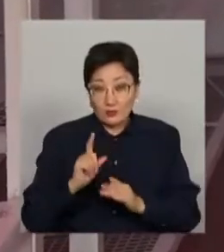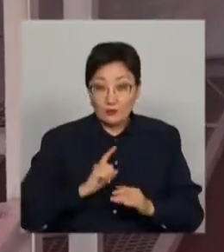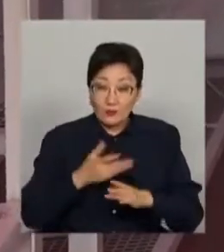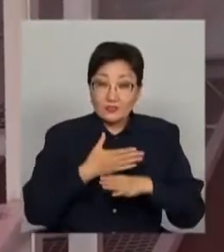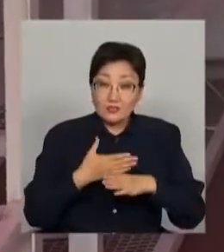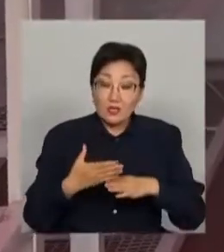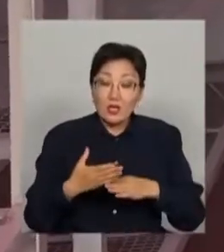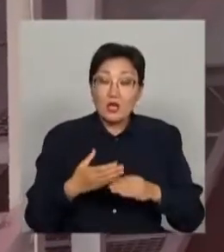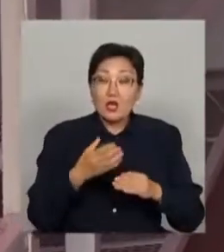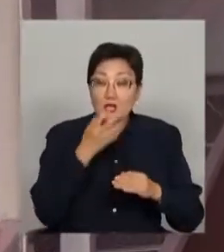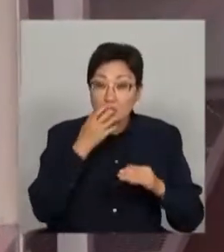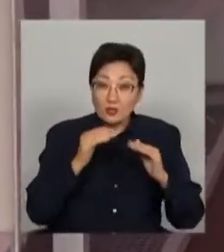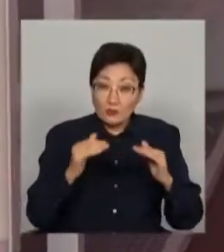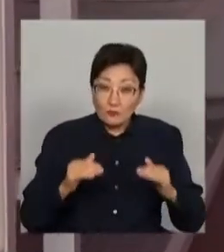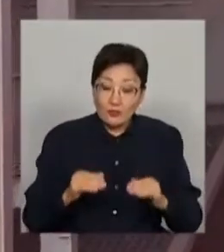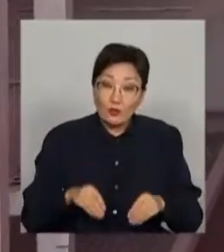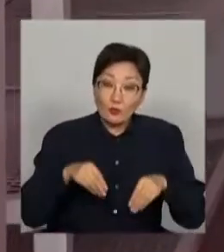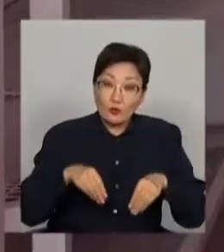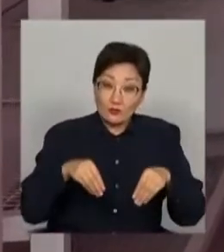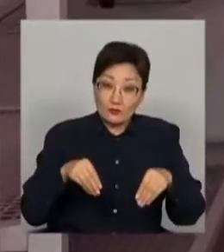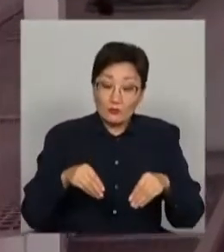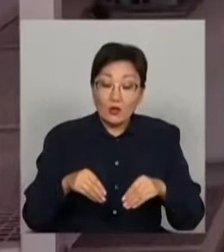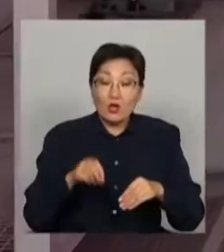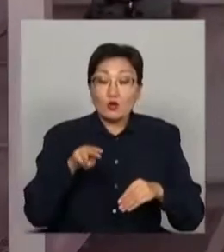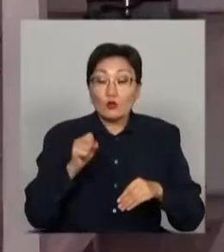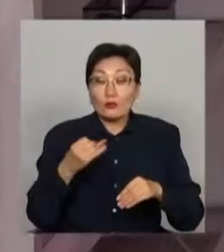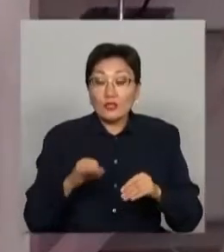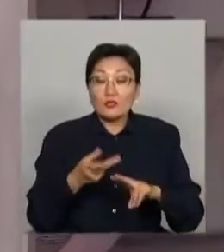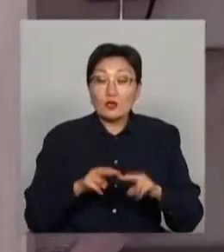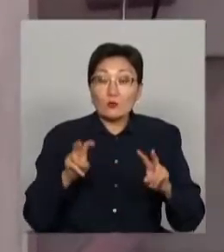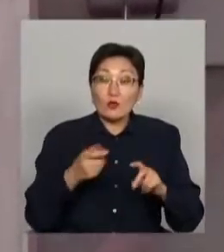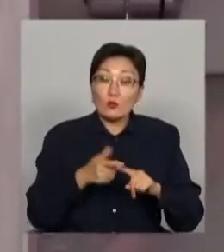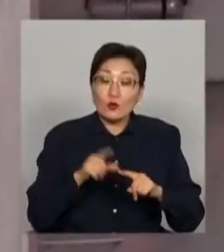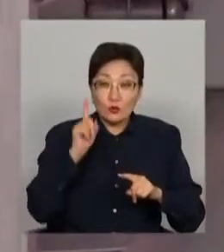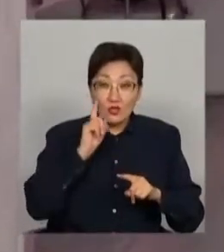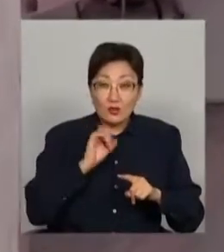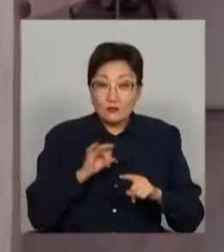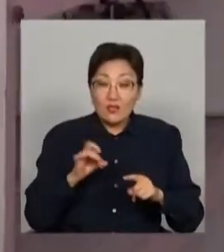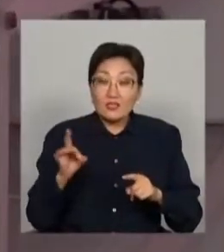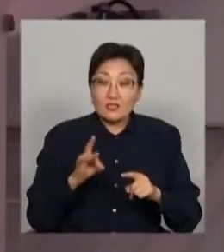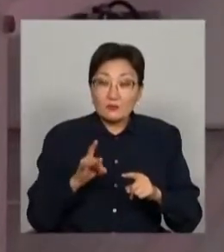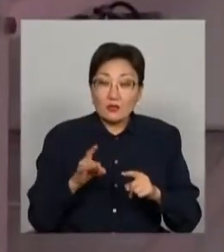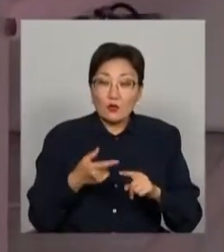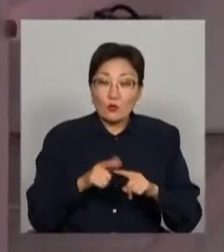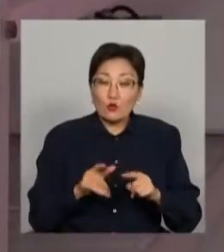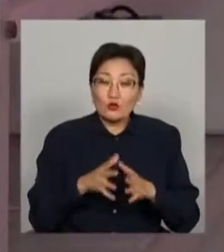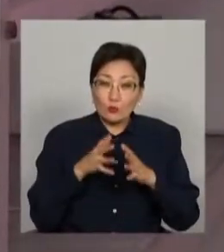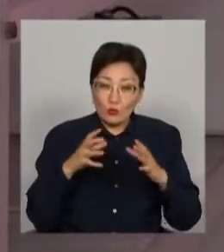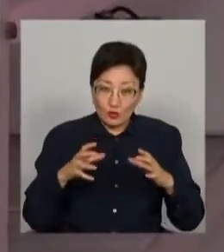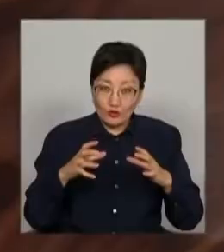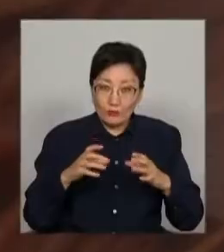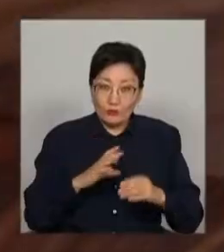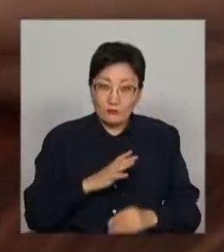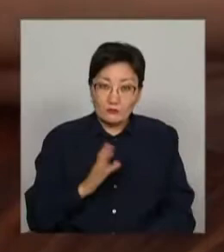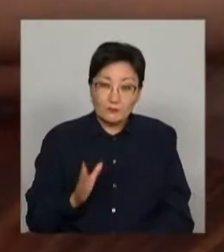оны жылыжайға ауыстырады. Өз кезегінде құлпынайдың бұл түрі өте дәмді және көлемі жағынан әлде қайда үлкен